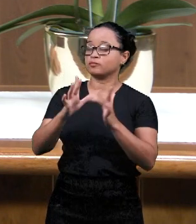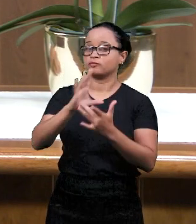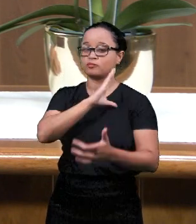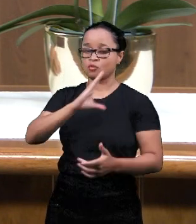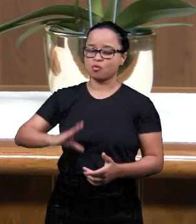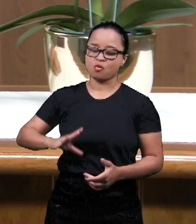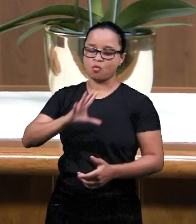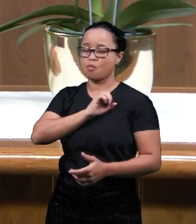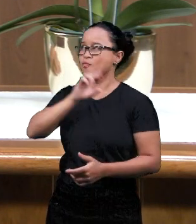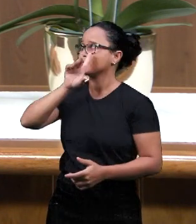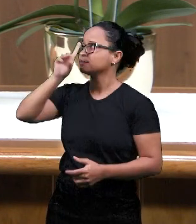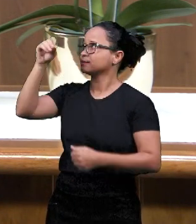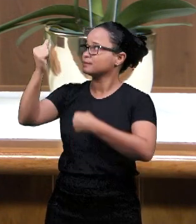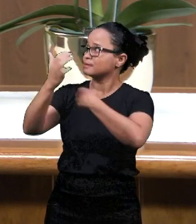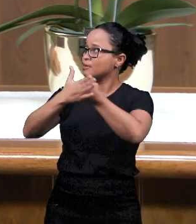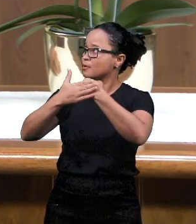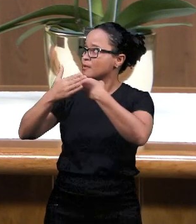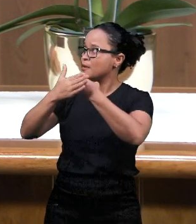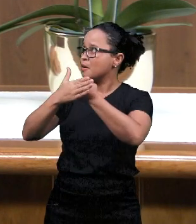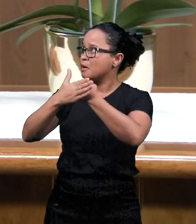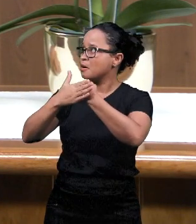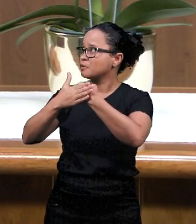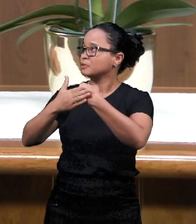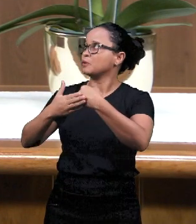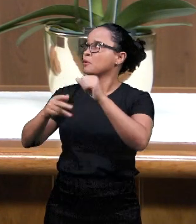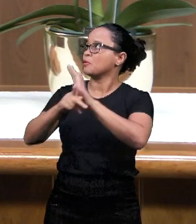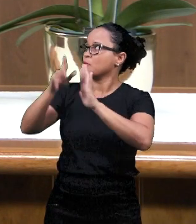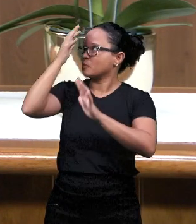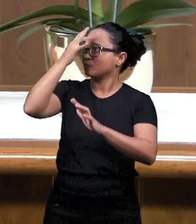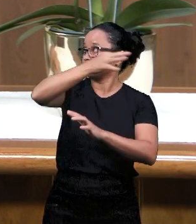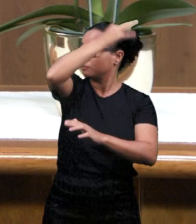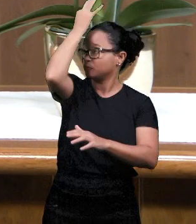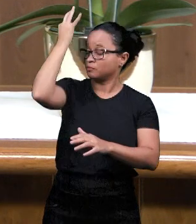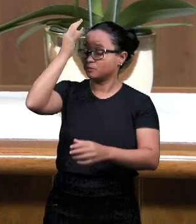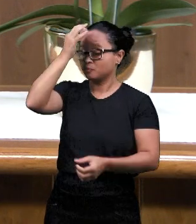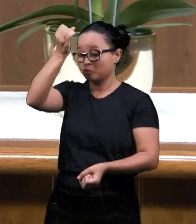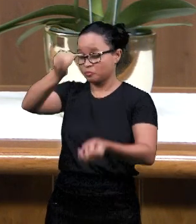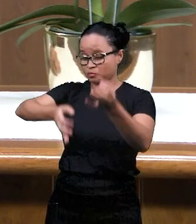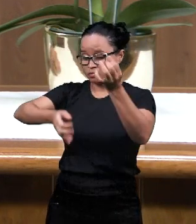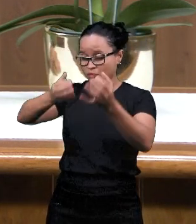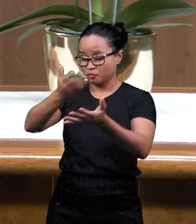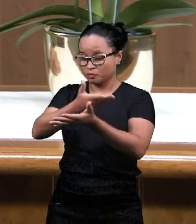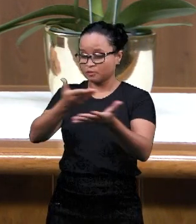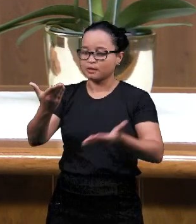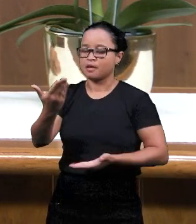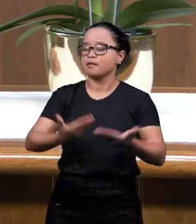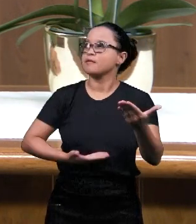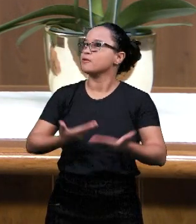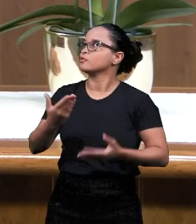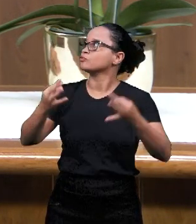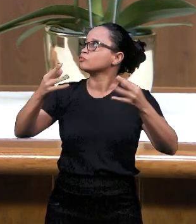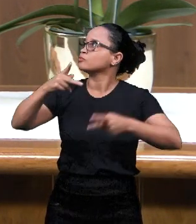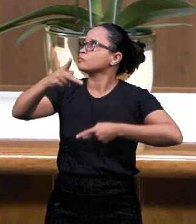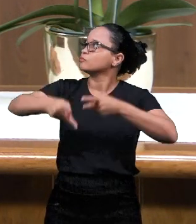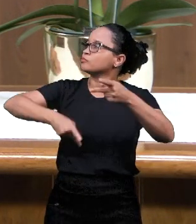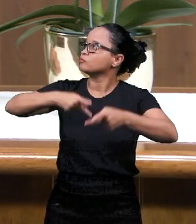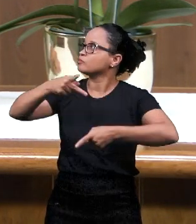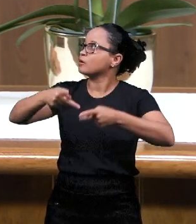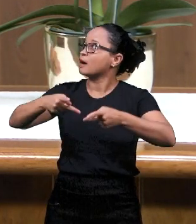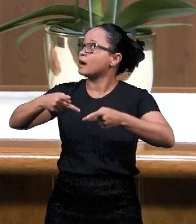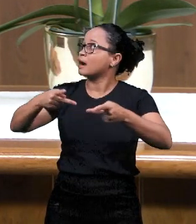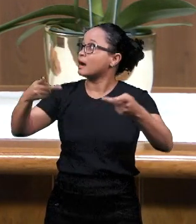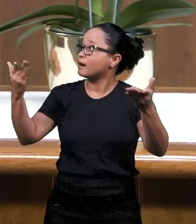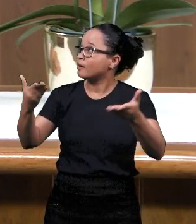Père éternel, les douces, saintes et éternelles consolations du Saint-Esprit reposent sur vous, frères, sur tout le peuple de Dieu, depuis maintenant et